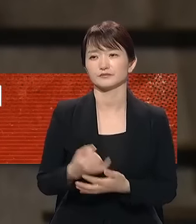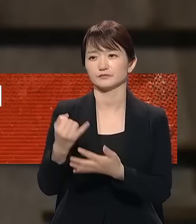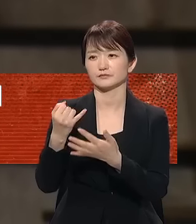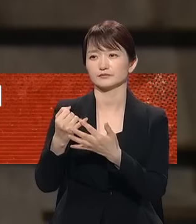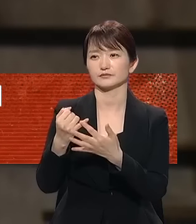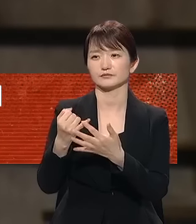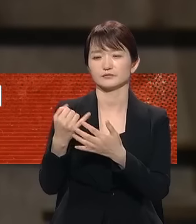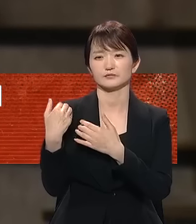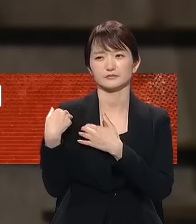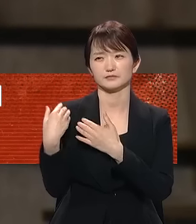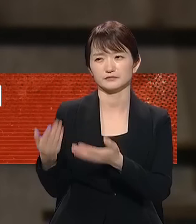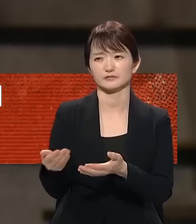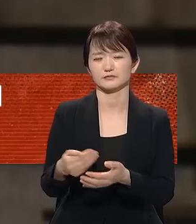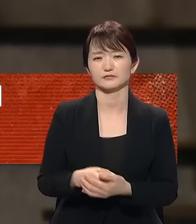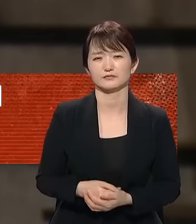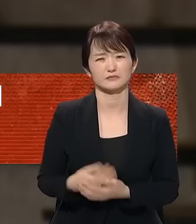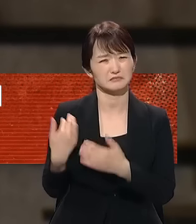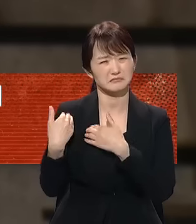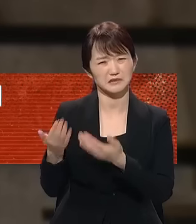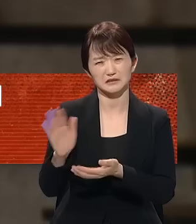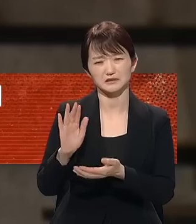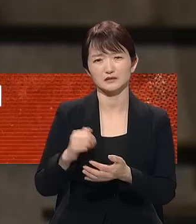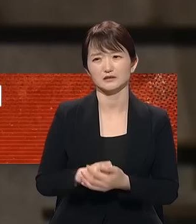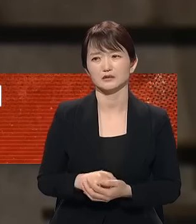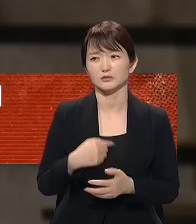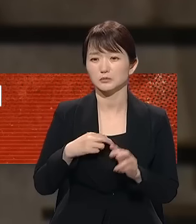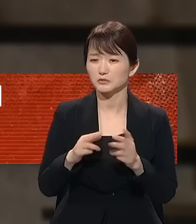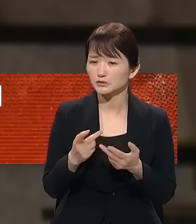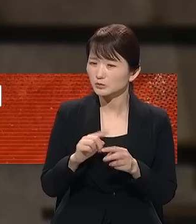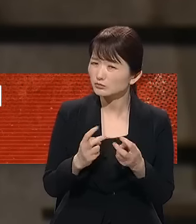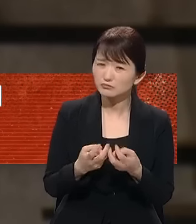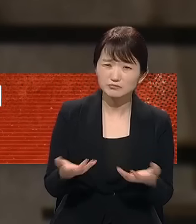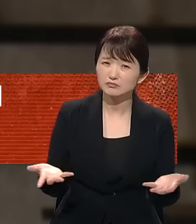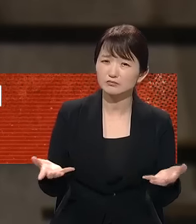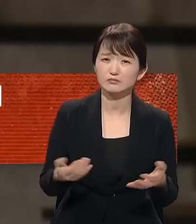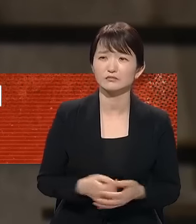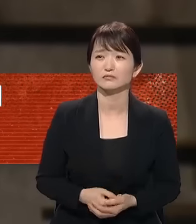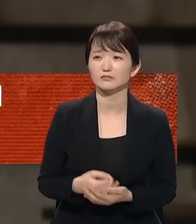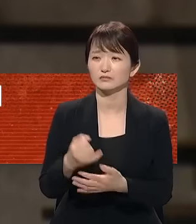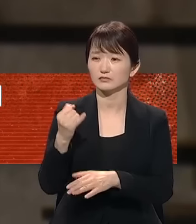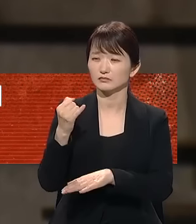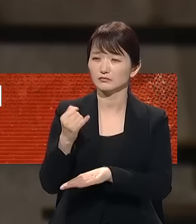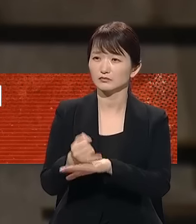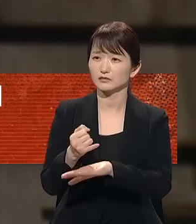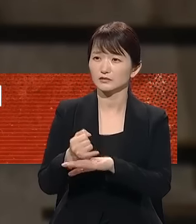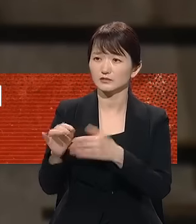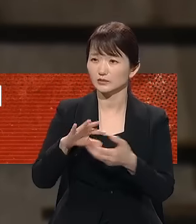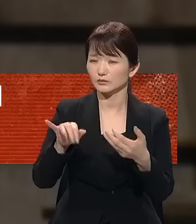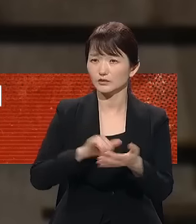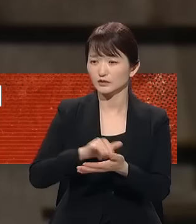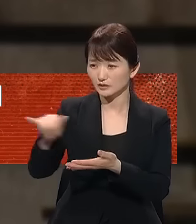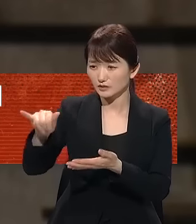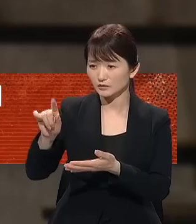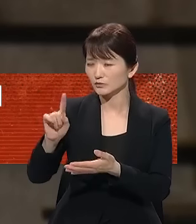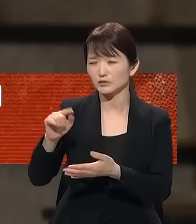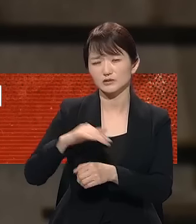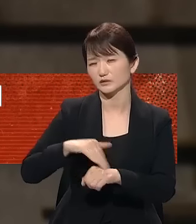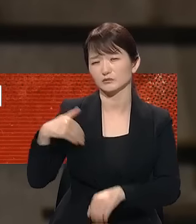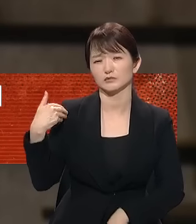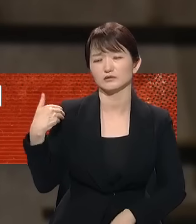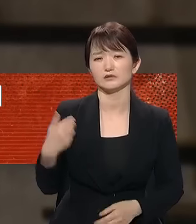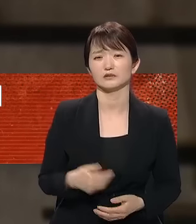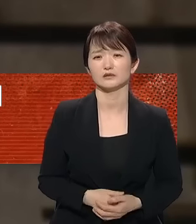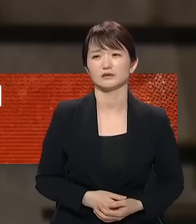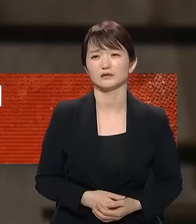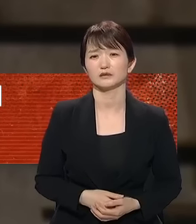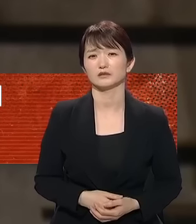경우는 방관을 했고 하기야 뭐 방관이 아니라 본인도 어떻게 할 수가 없었겠죠. 막내 같은 경우는 외국으로 다녀가지고 잘 모른다라고 합니다.